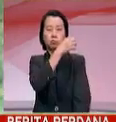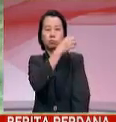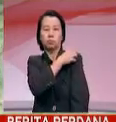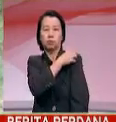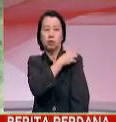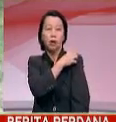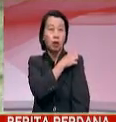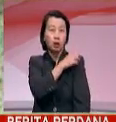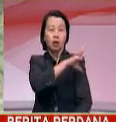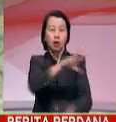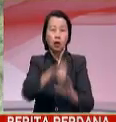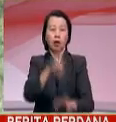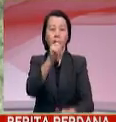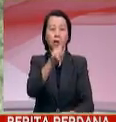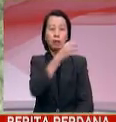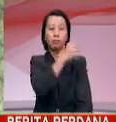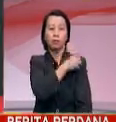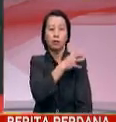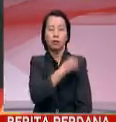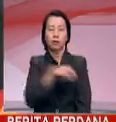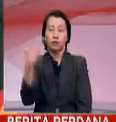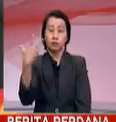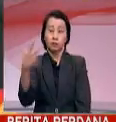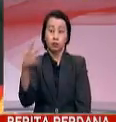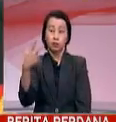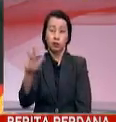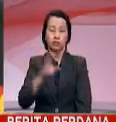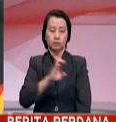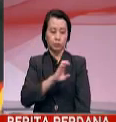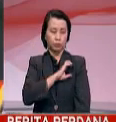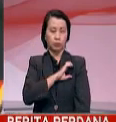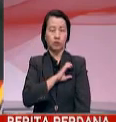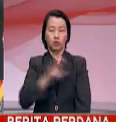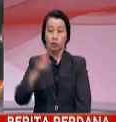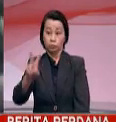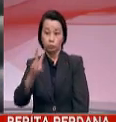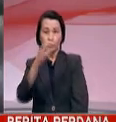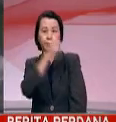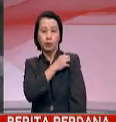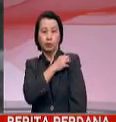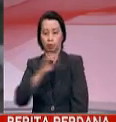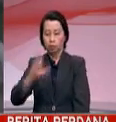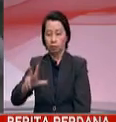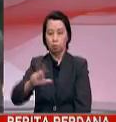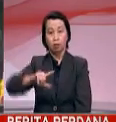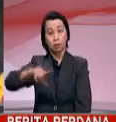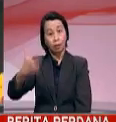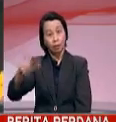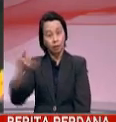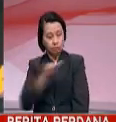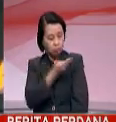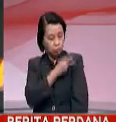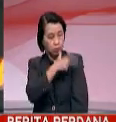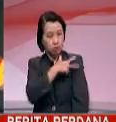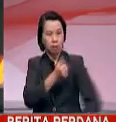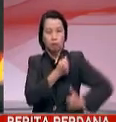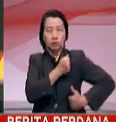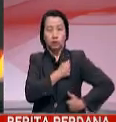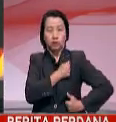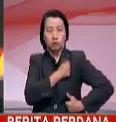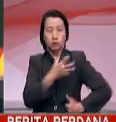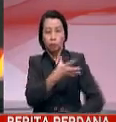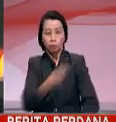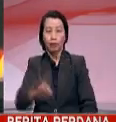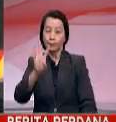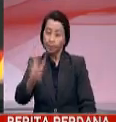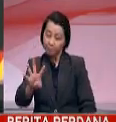kuasa melibatkan seorang pegawai dan 13 anggota polis, dua pegawai dan tiga lain-lain pangkat tentera serta empat